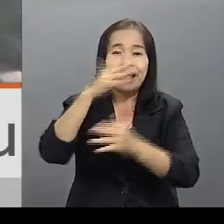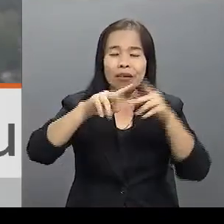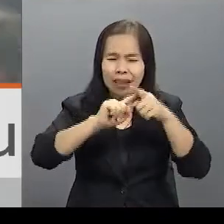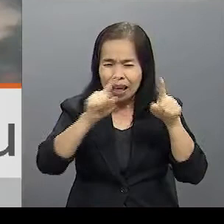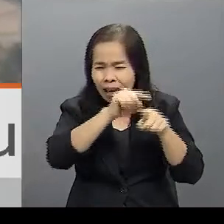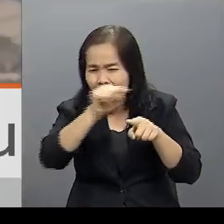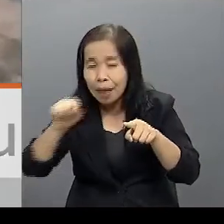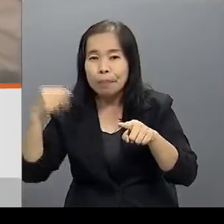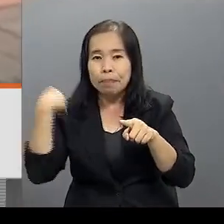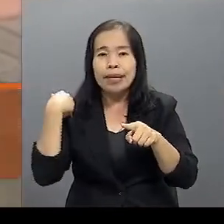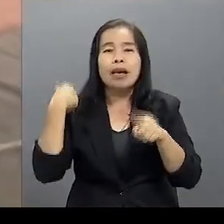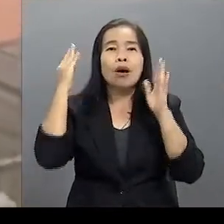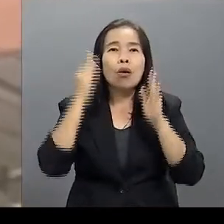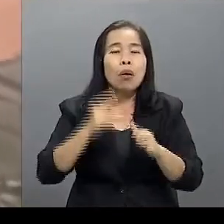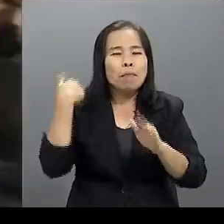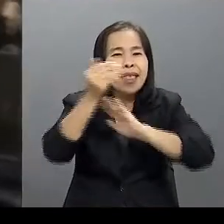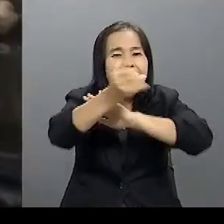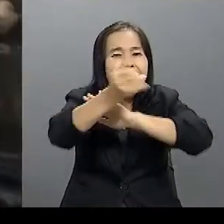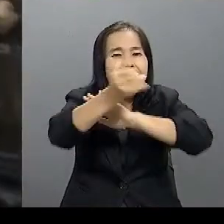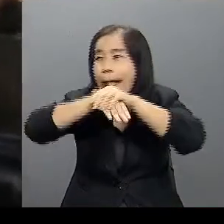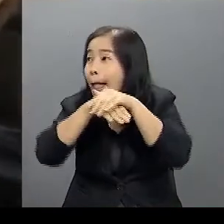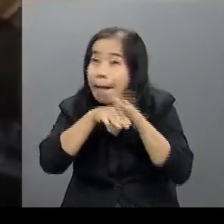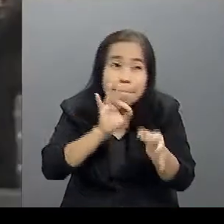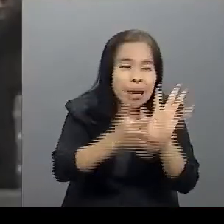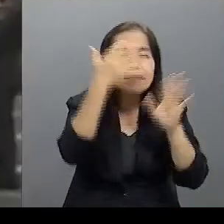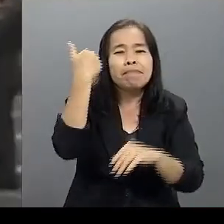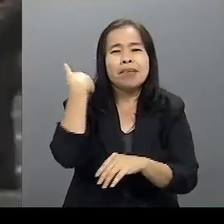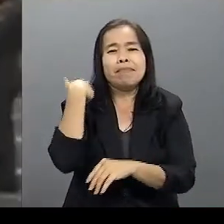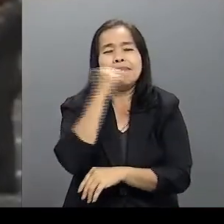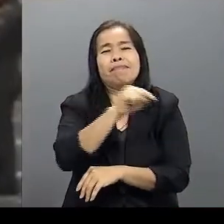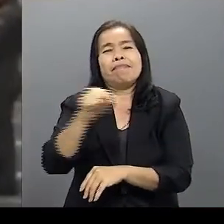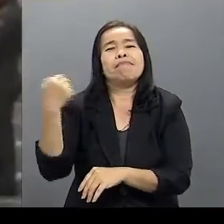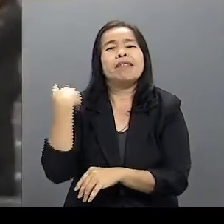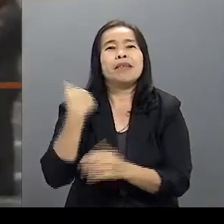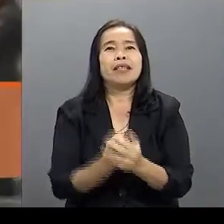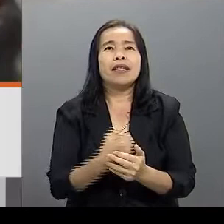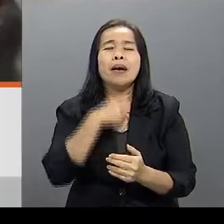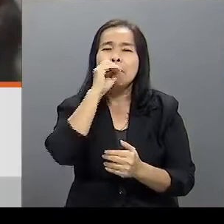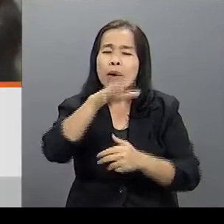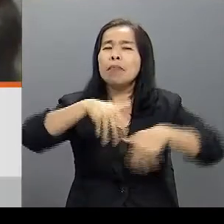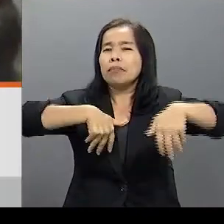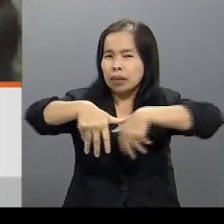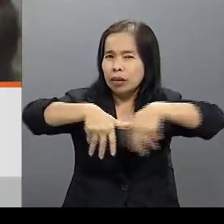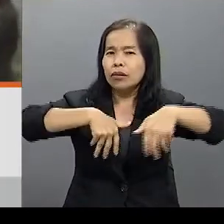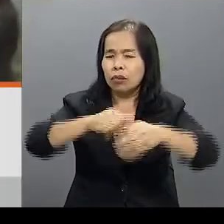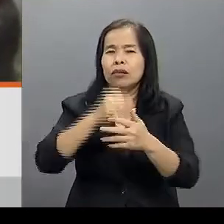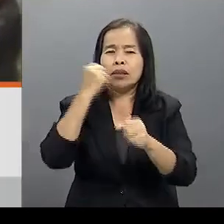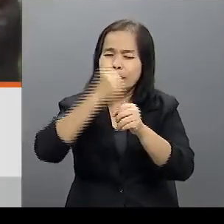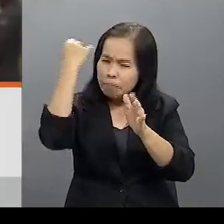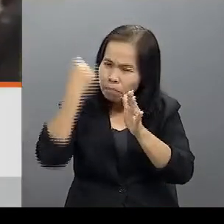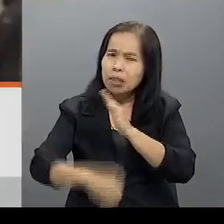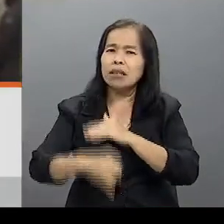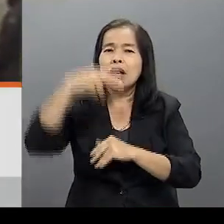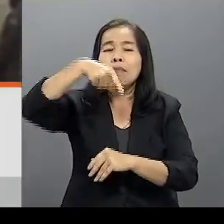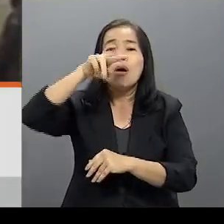งคงพบการลักรอบเผาอยู่ค่ะให้พี่หนาประชาชนทราบในคามผดต่ในเรื่องของพรบอร์ต่าง